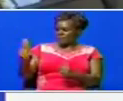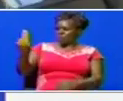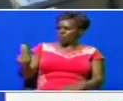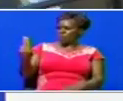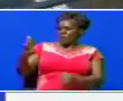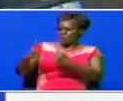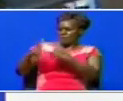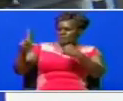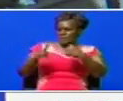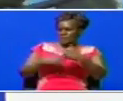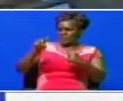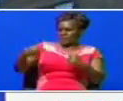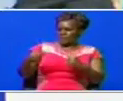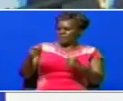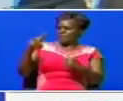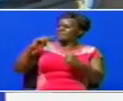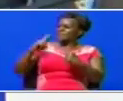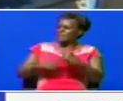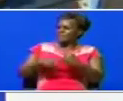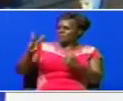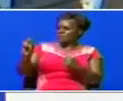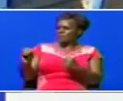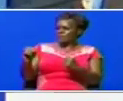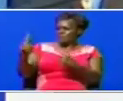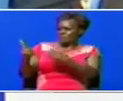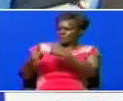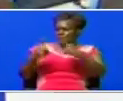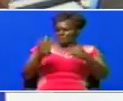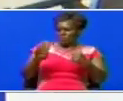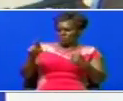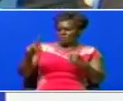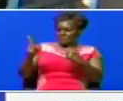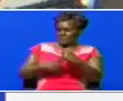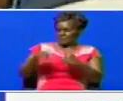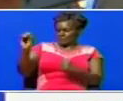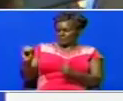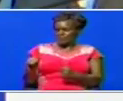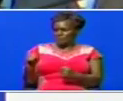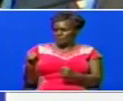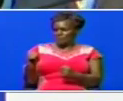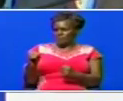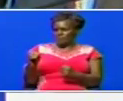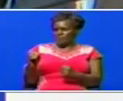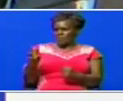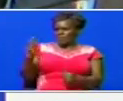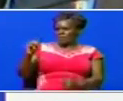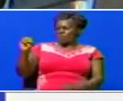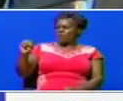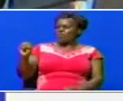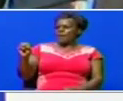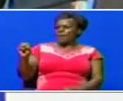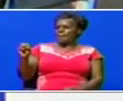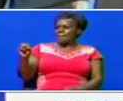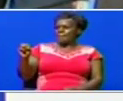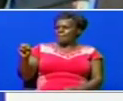Kenyatta, 97,620, 64.61%. Michael Maura,